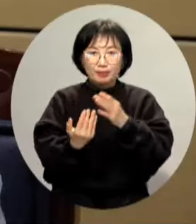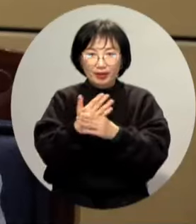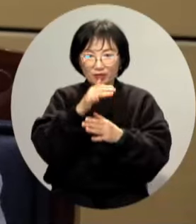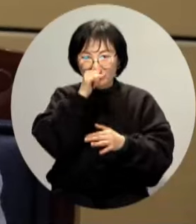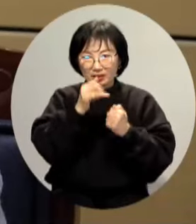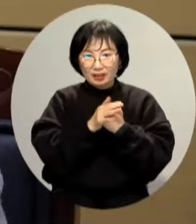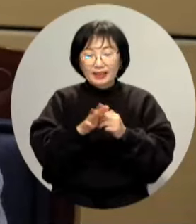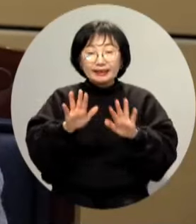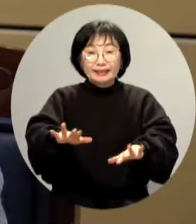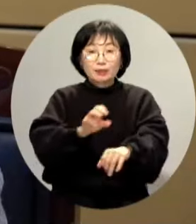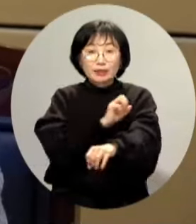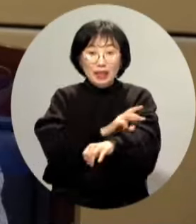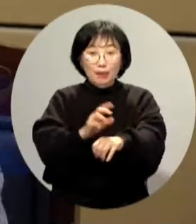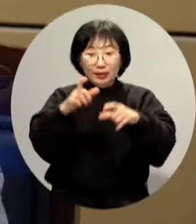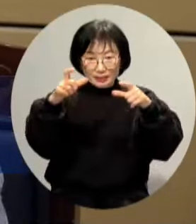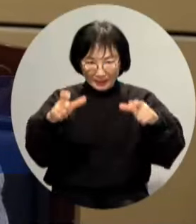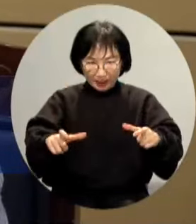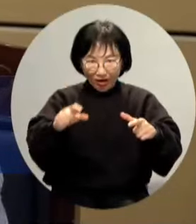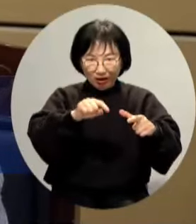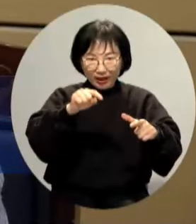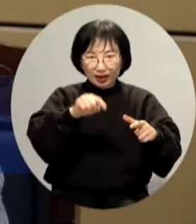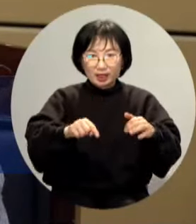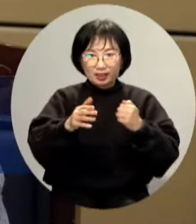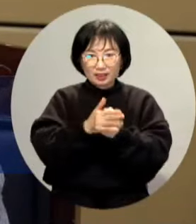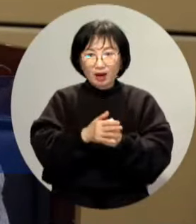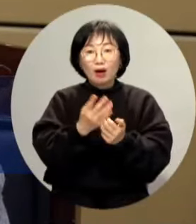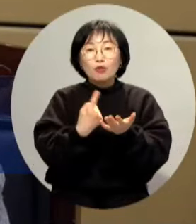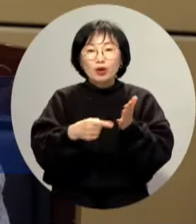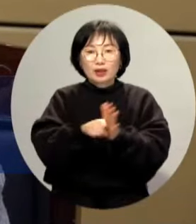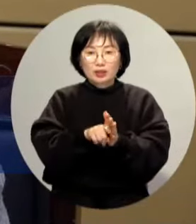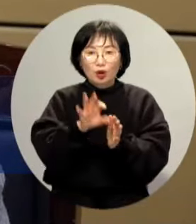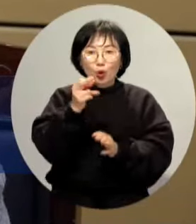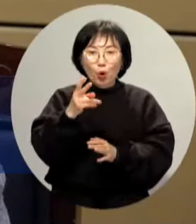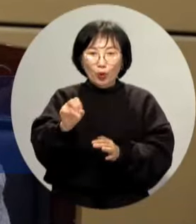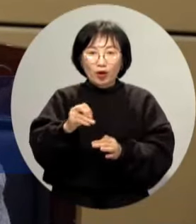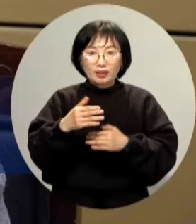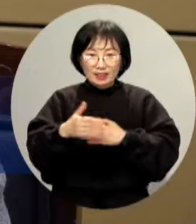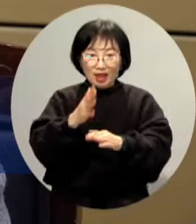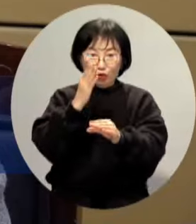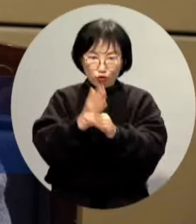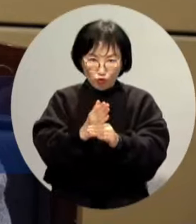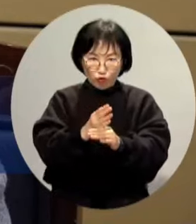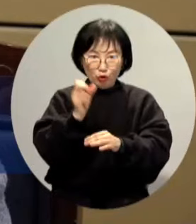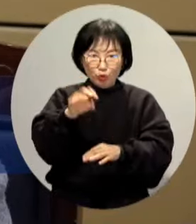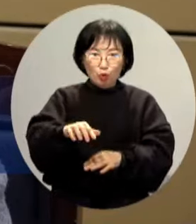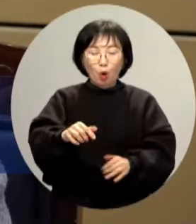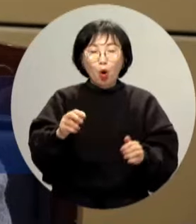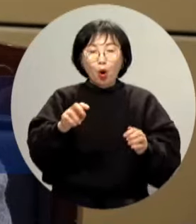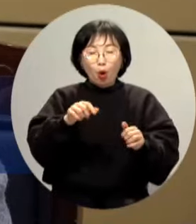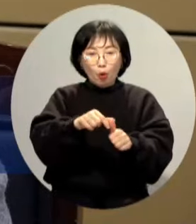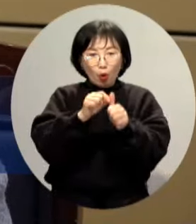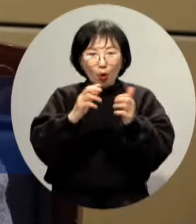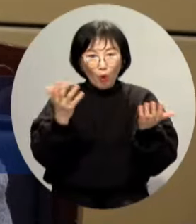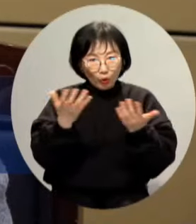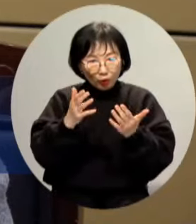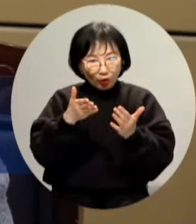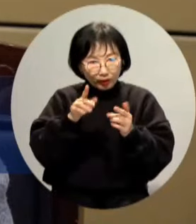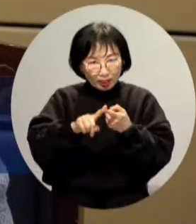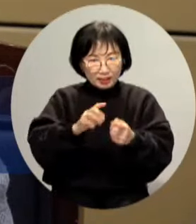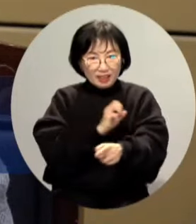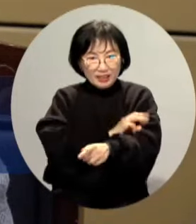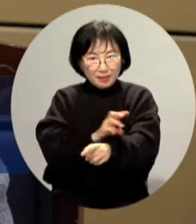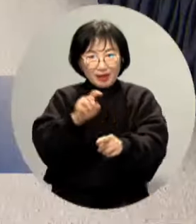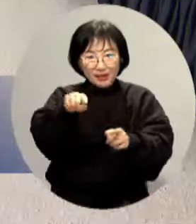현재 새만금 고용특구 지정을 위해서 용역을 진행 중이고 고용노동부 새만개발청 등과 협의해서 사업을